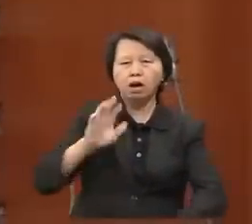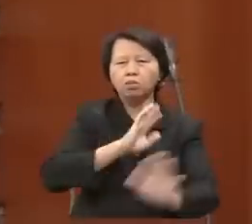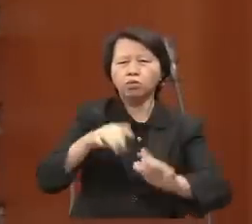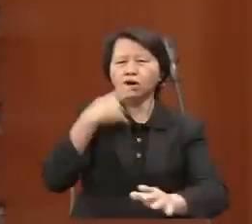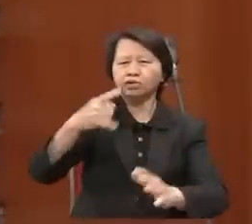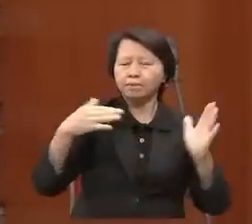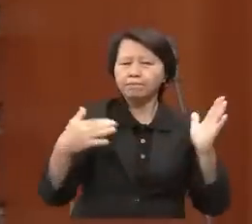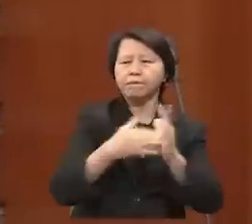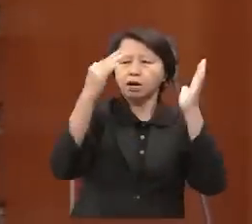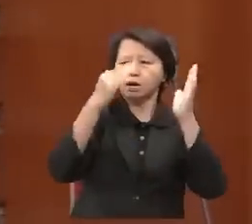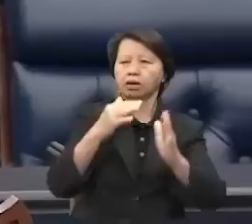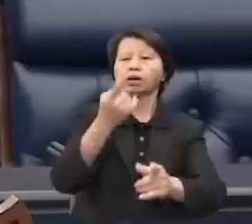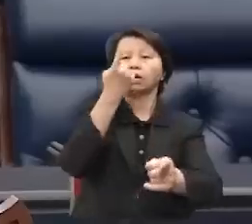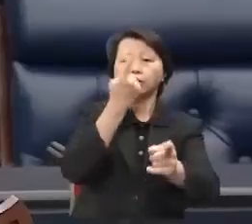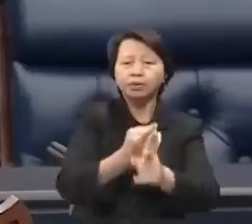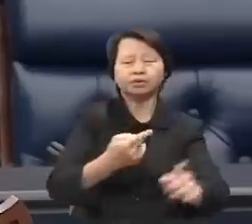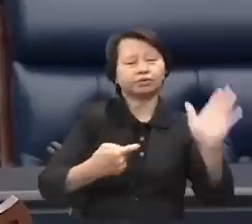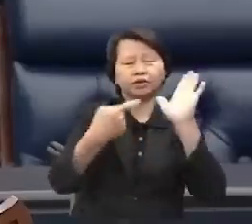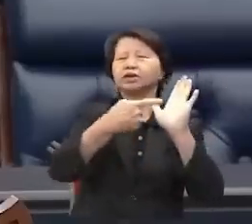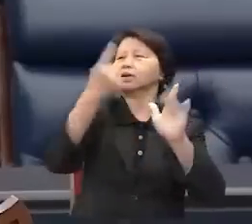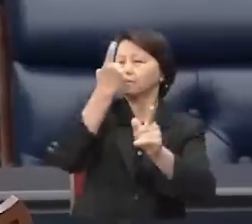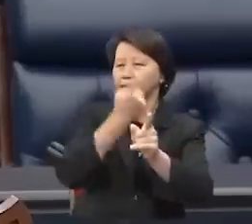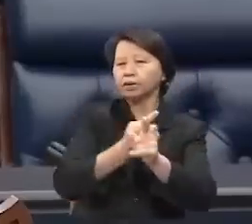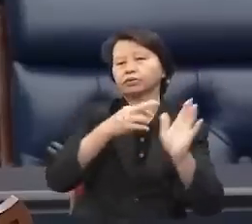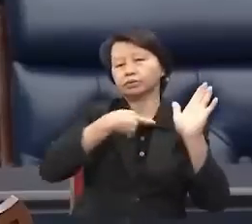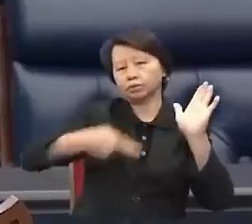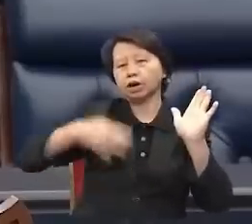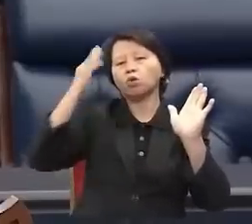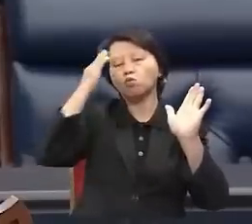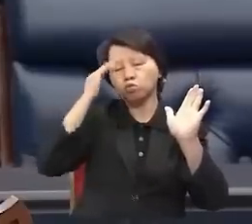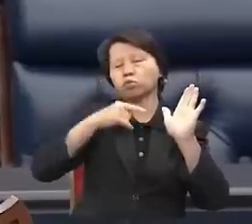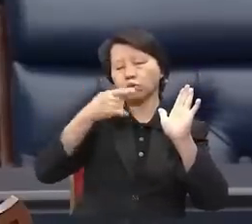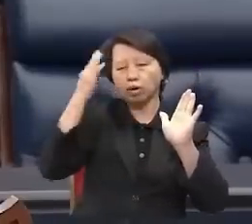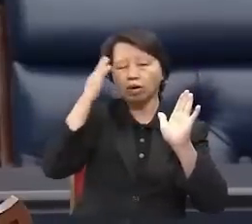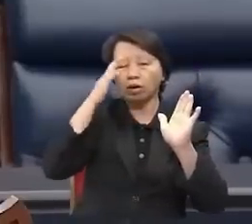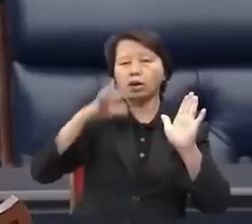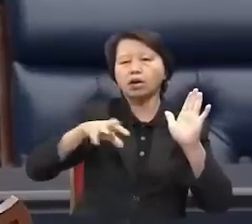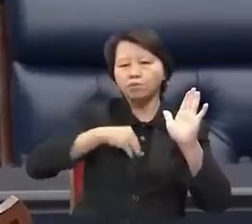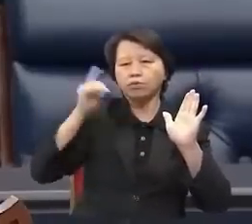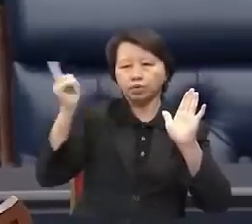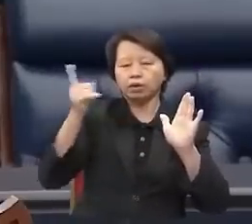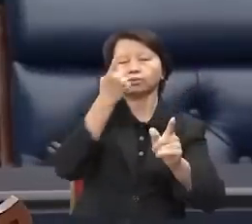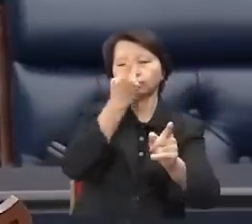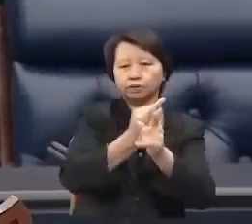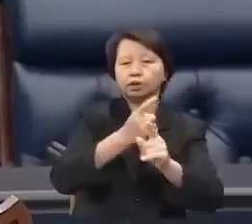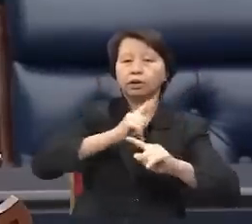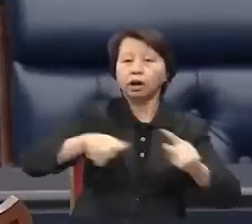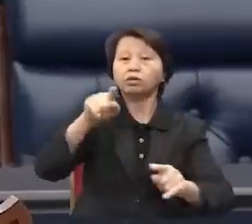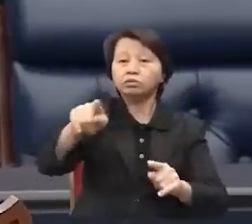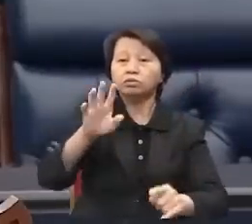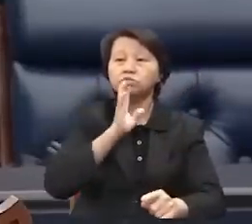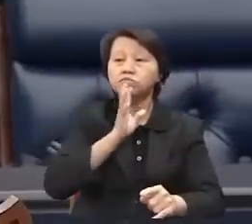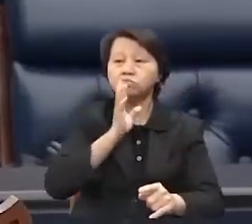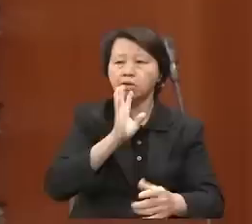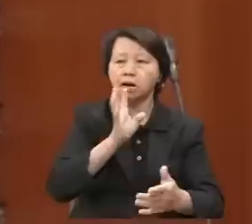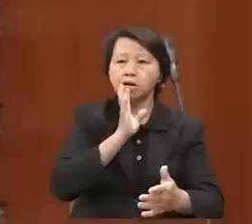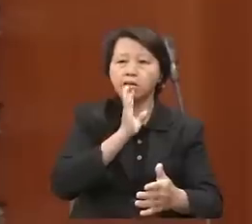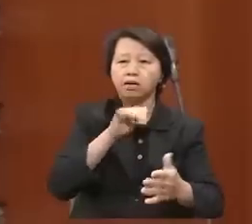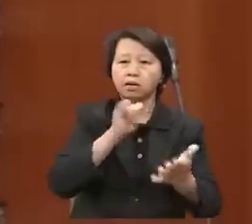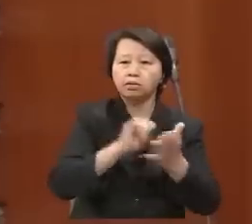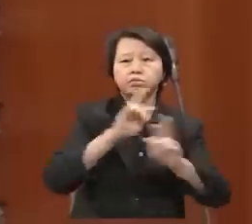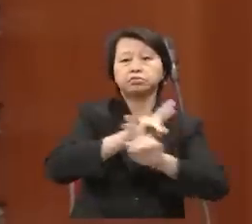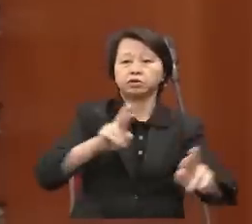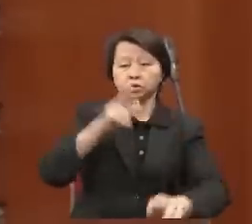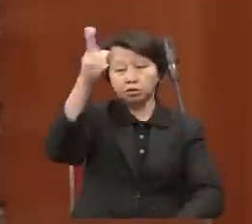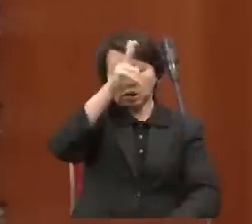yang bantah ini memang titah tuanku. Semua orang tahu ini memang titah. Tapi menyatakan bahawa kenyataan itu, menyatakan bahawa